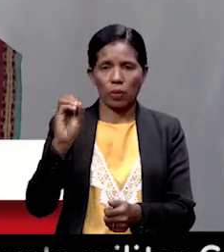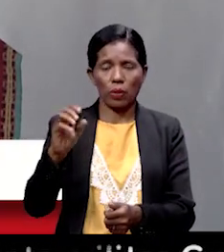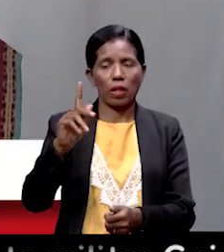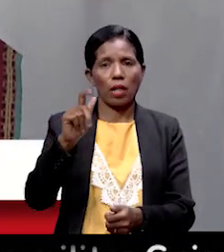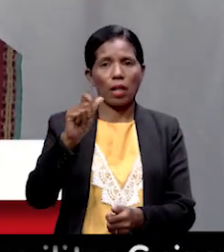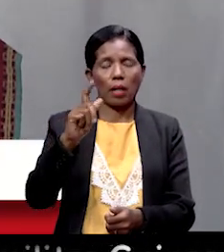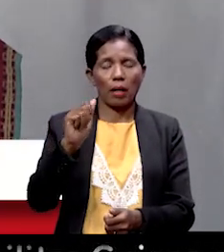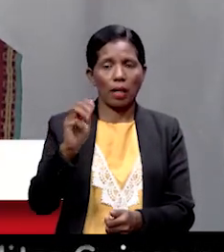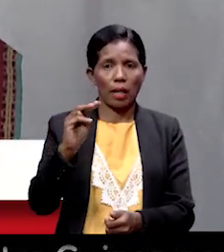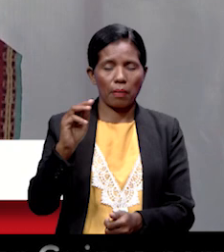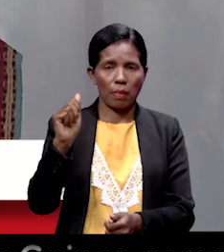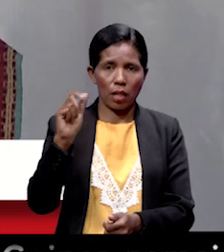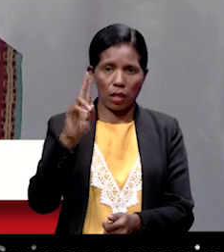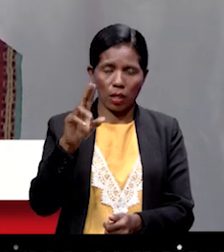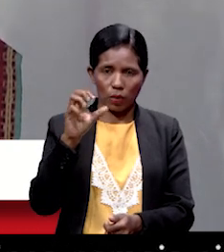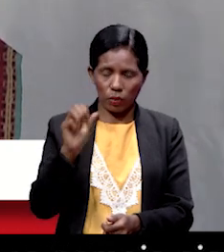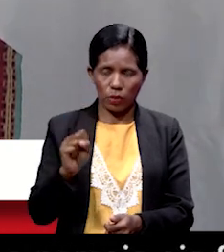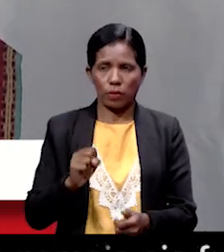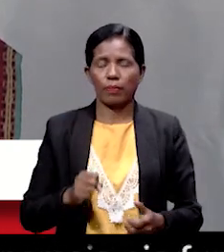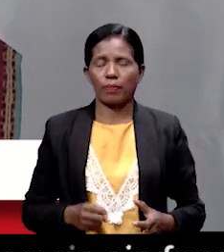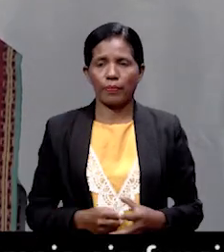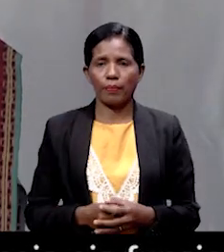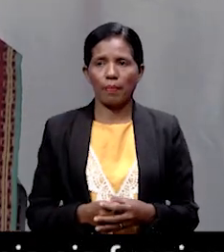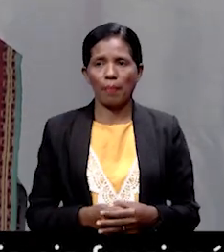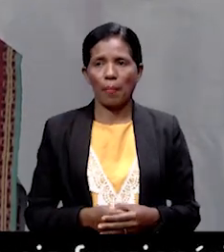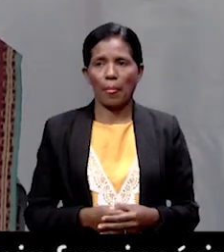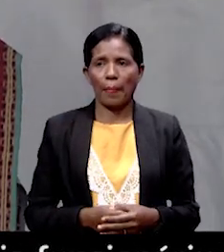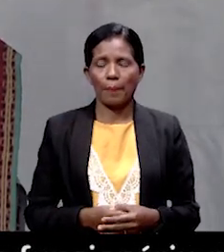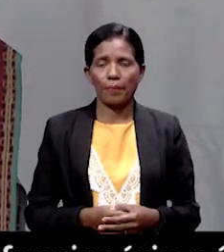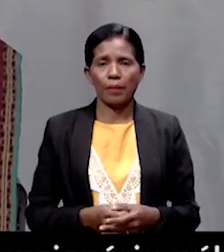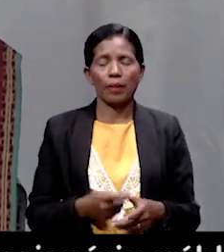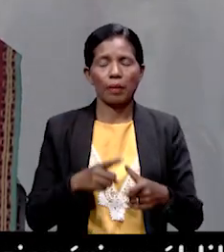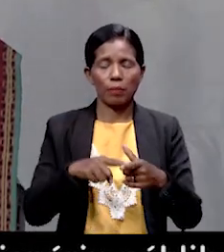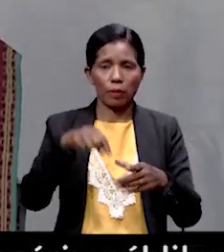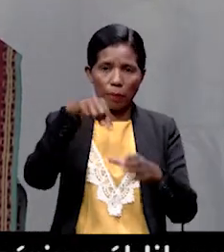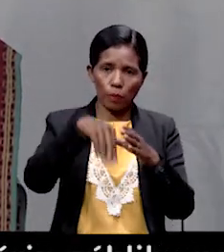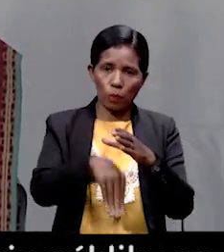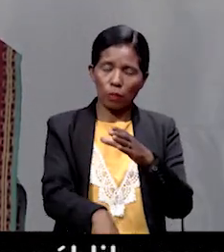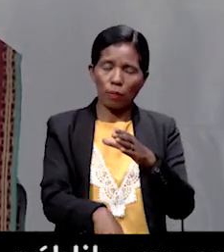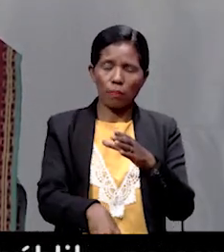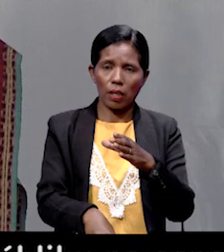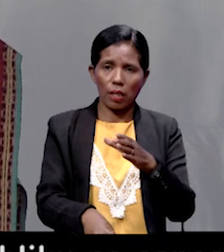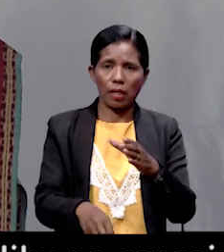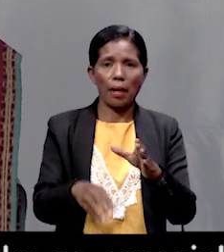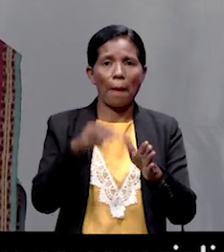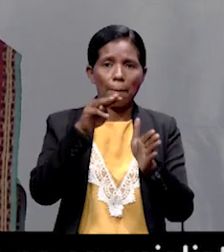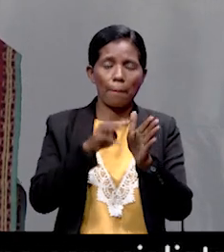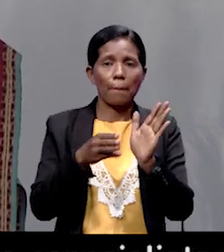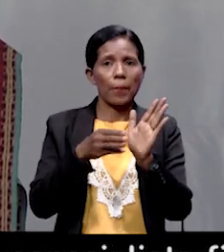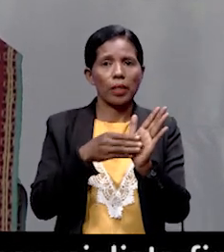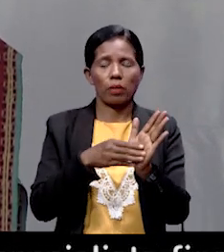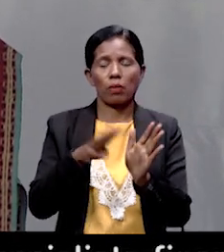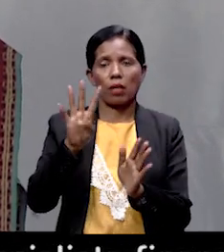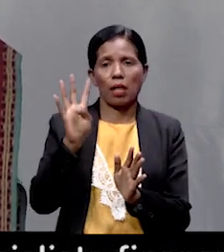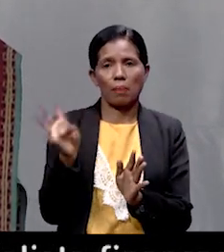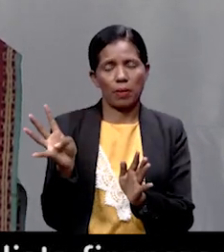metru kilometrina metru hatulu bakrai kare pakuir unika saun nebe geologista